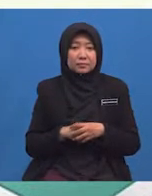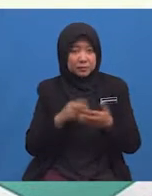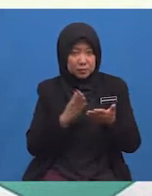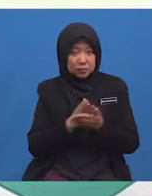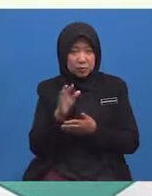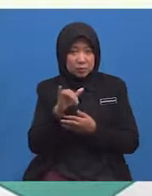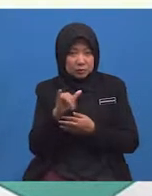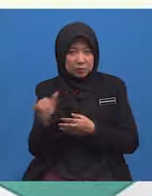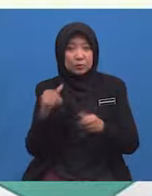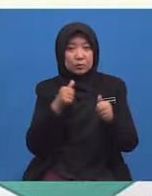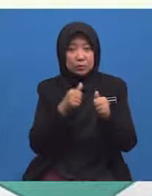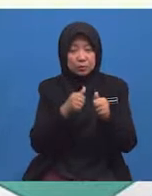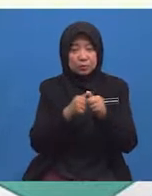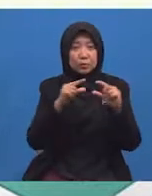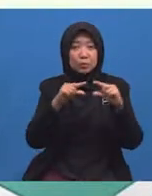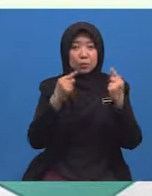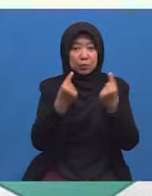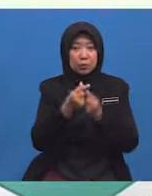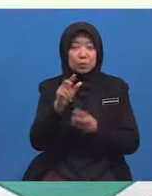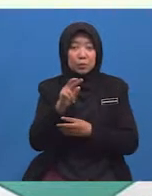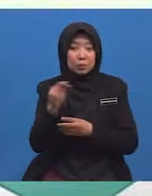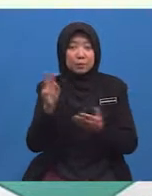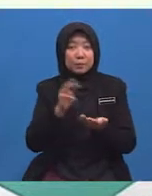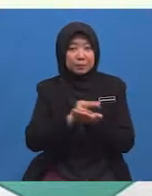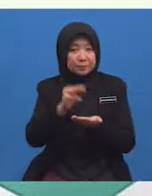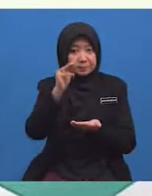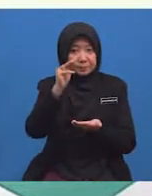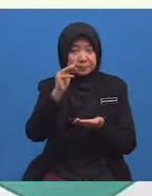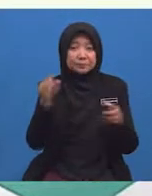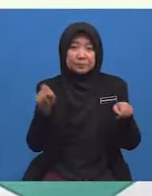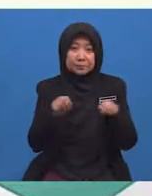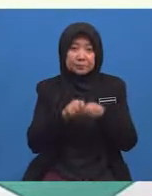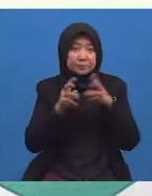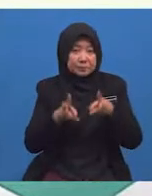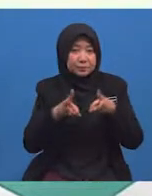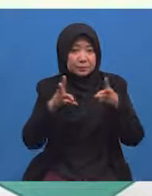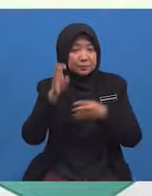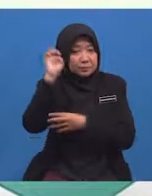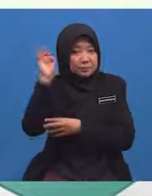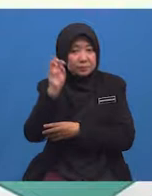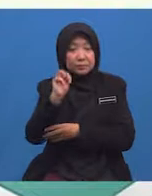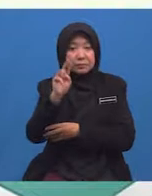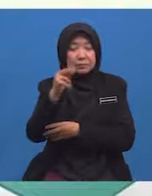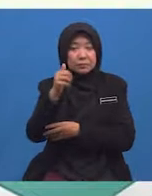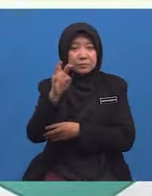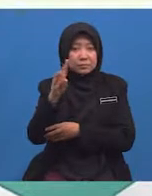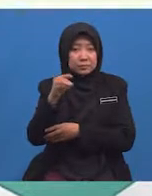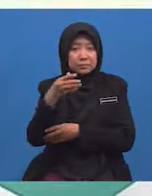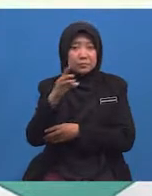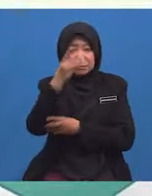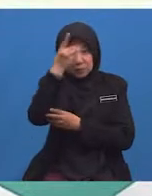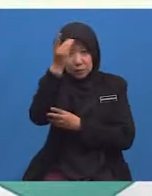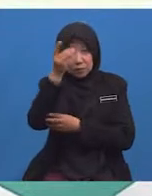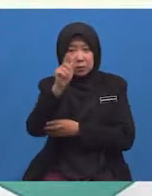Seterusnya diikuti golongan yang ketiga iaitu golongan menengah yang terdiri seperti watak Encik Muhammad, Datuk